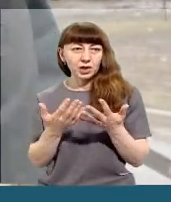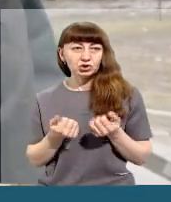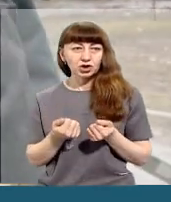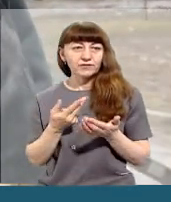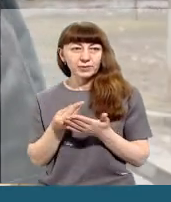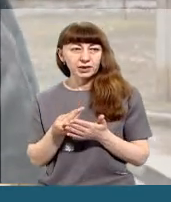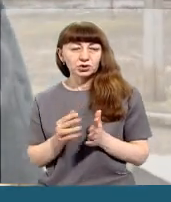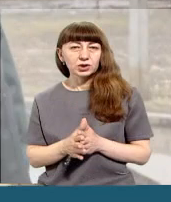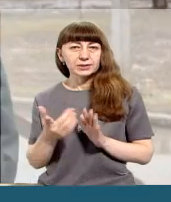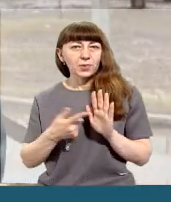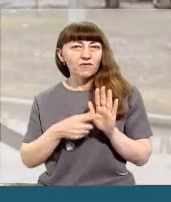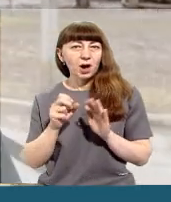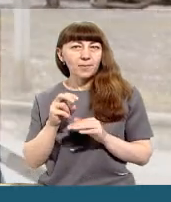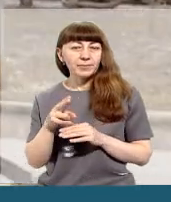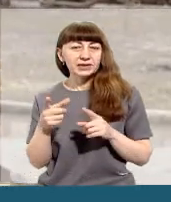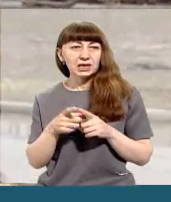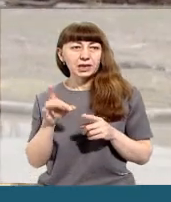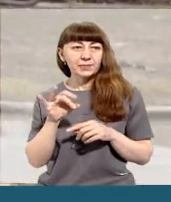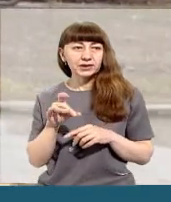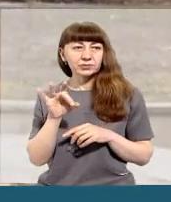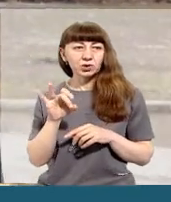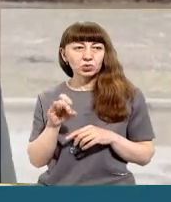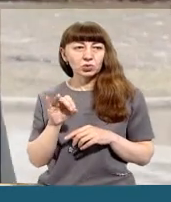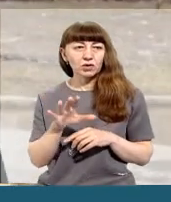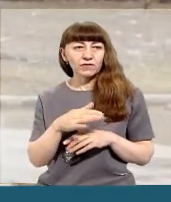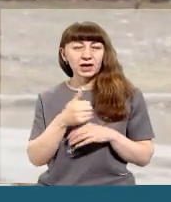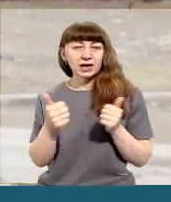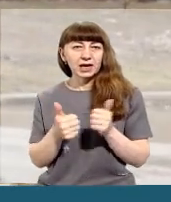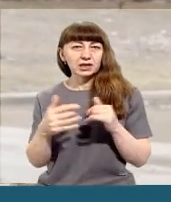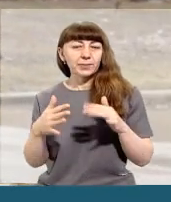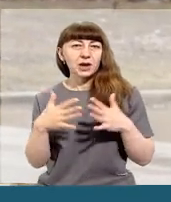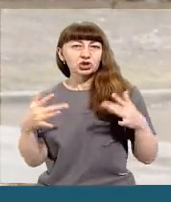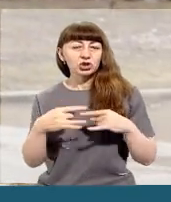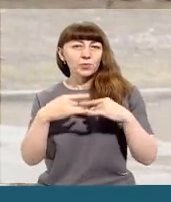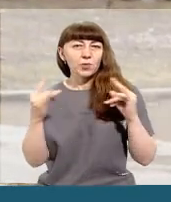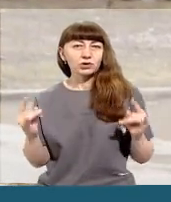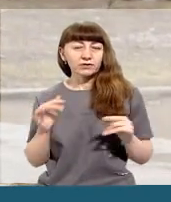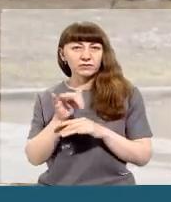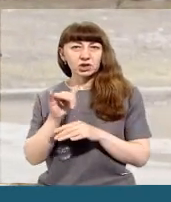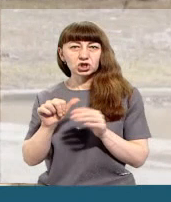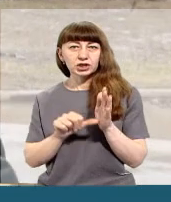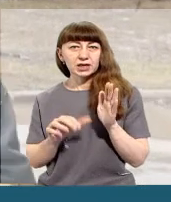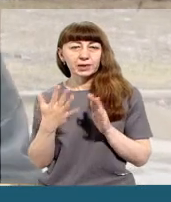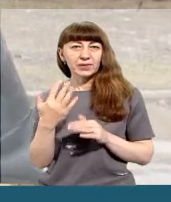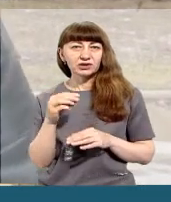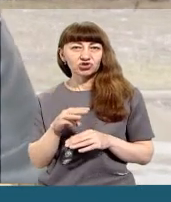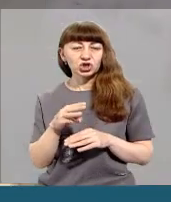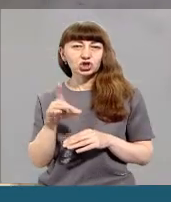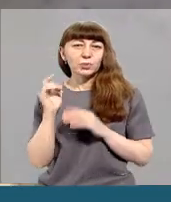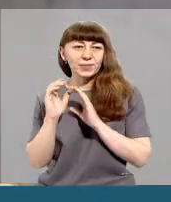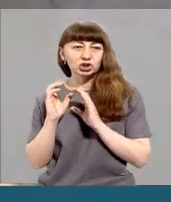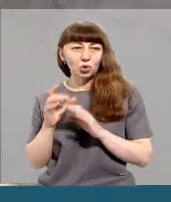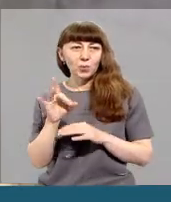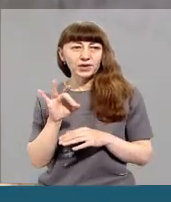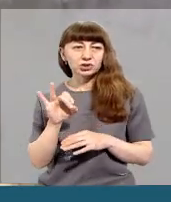соответствующие. 7 апреля, по словам Алмата Исмагулова, вдоль Большого моста было выложено порядка 65 тысяч мешков с песком.